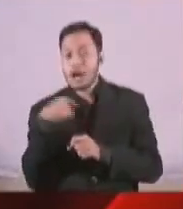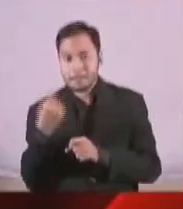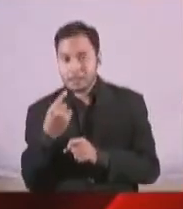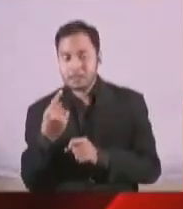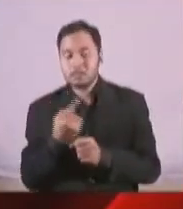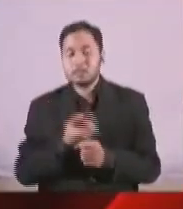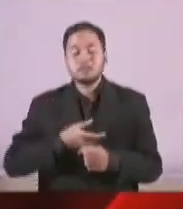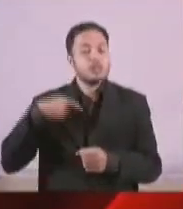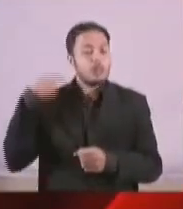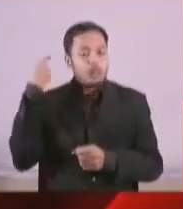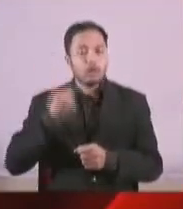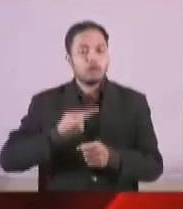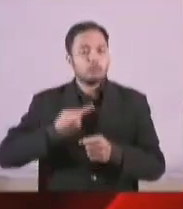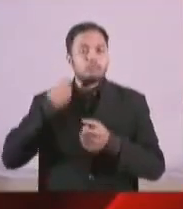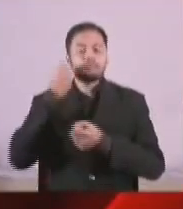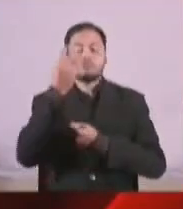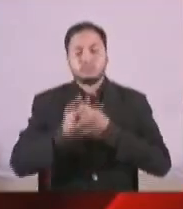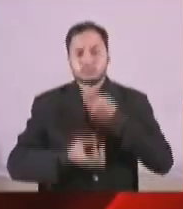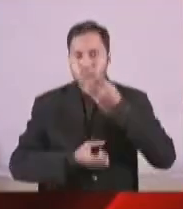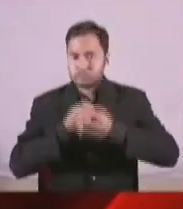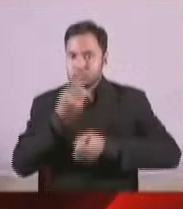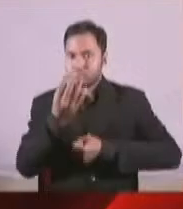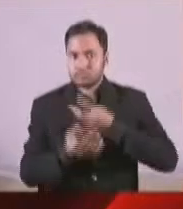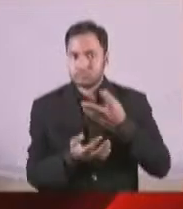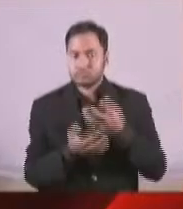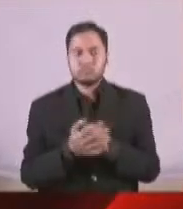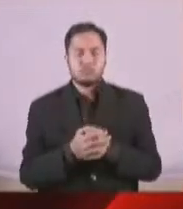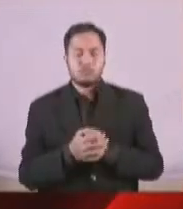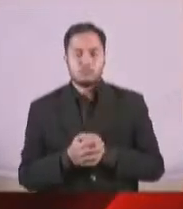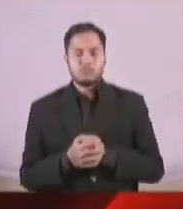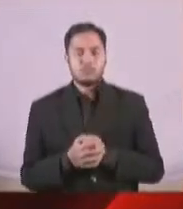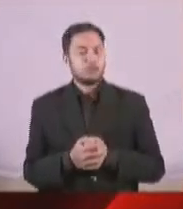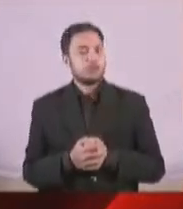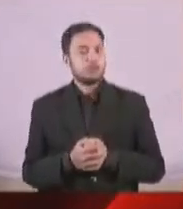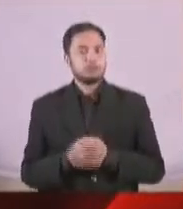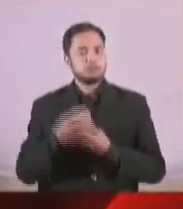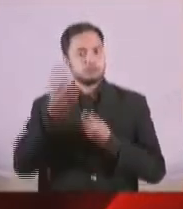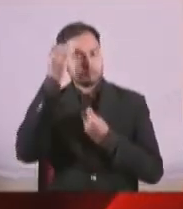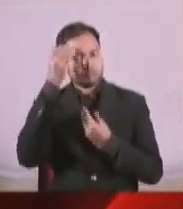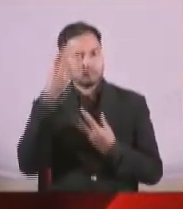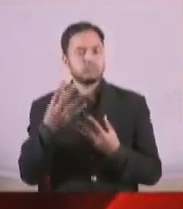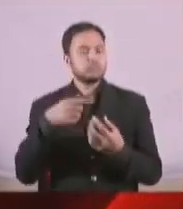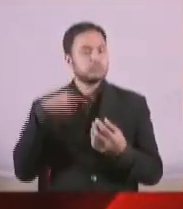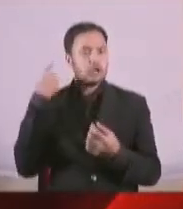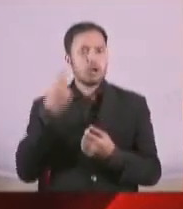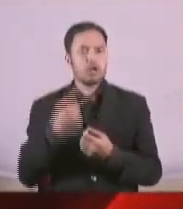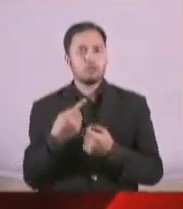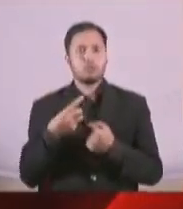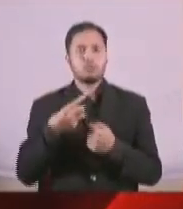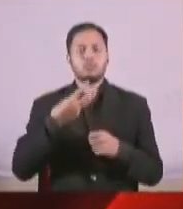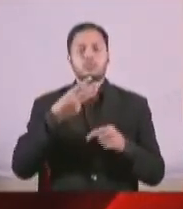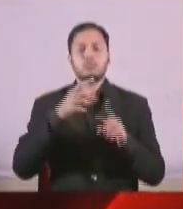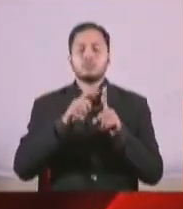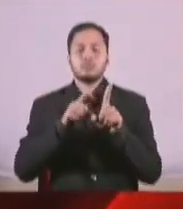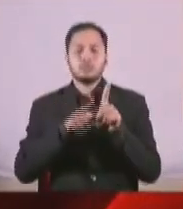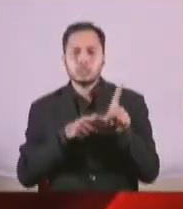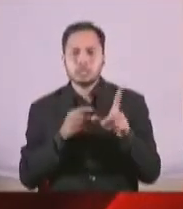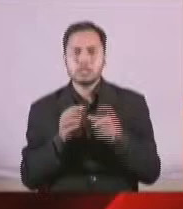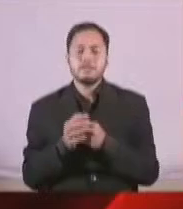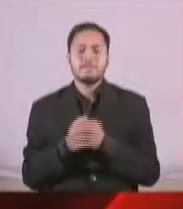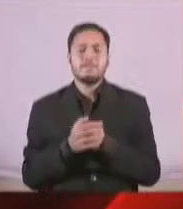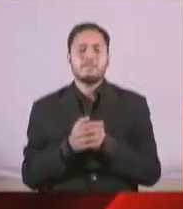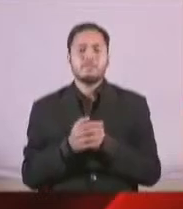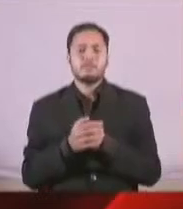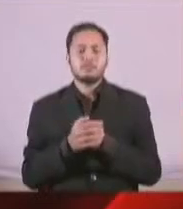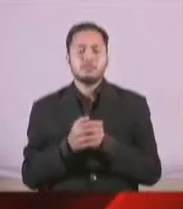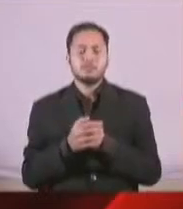Pak Hasan ini selalu menyampaikan apa komentar tentang Pak Edi. Selama Pak Edi jadi gubernur, ini masih ada SMA